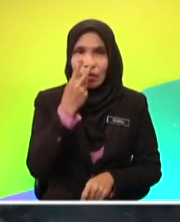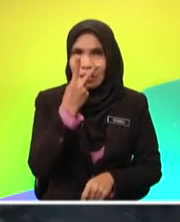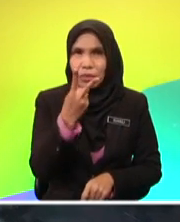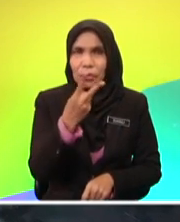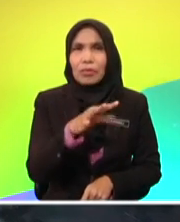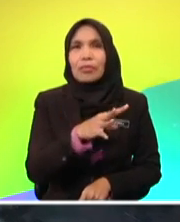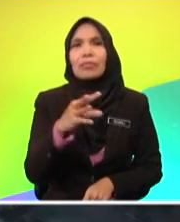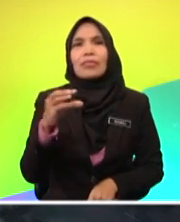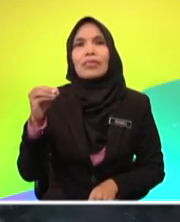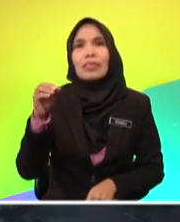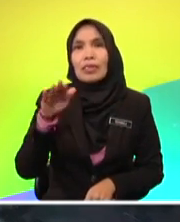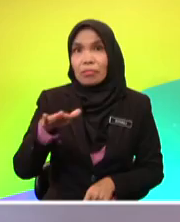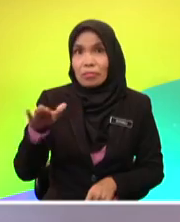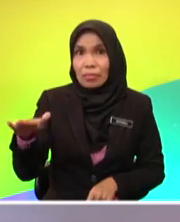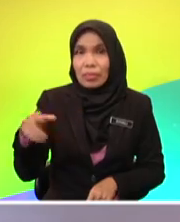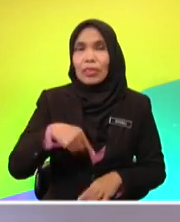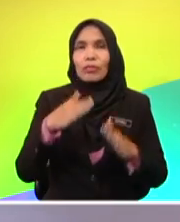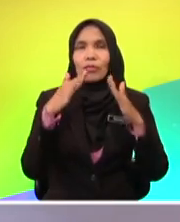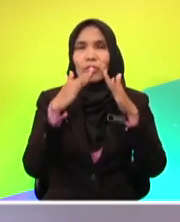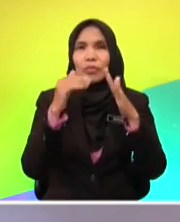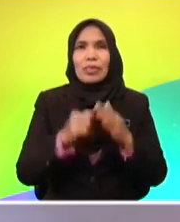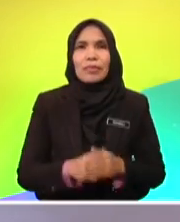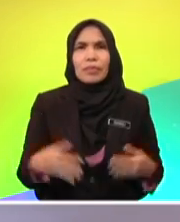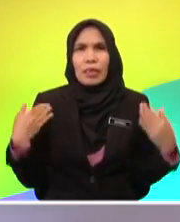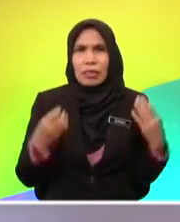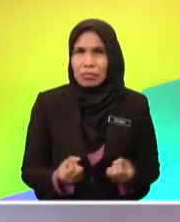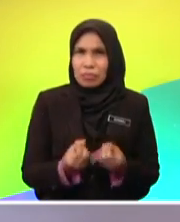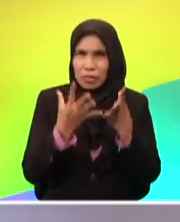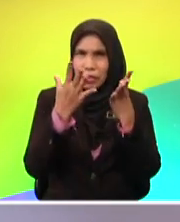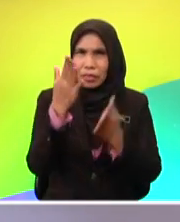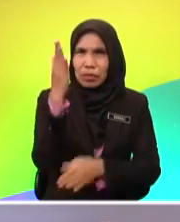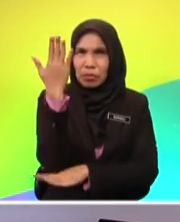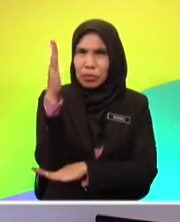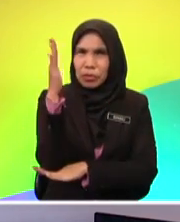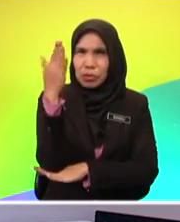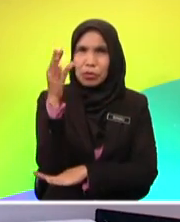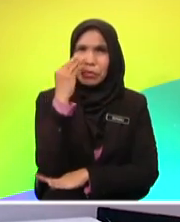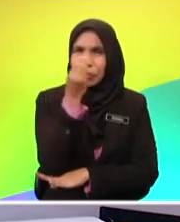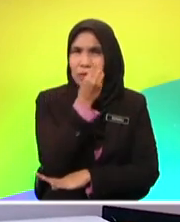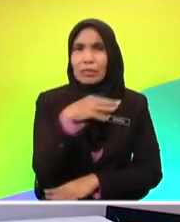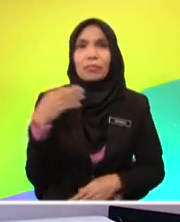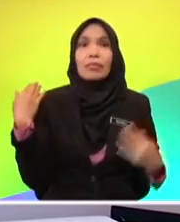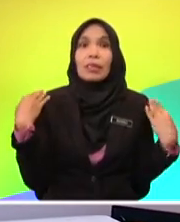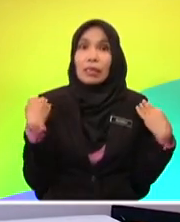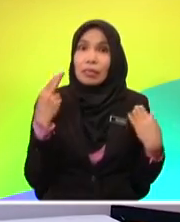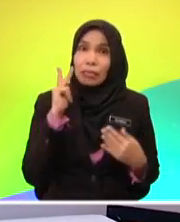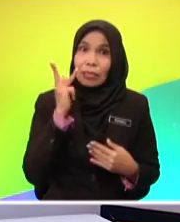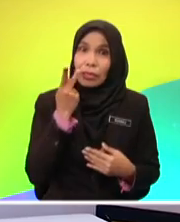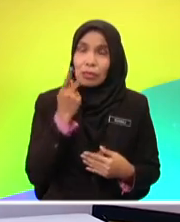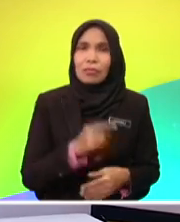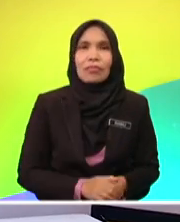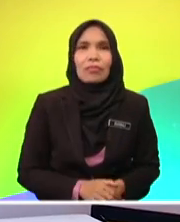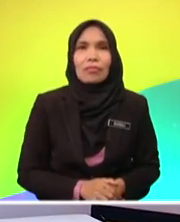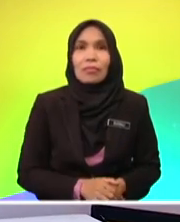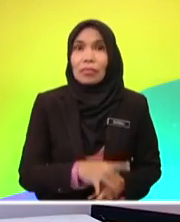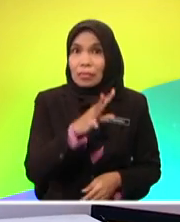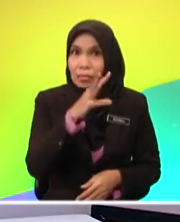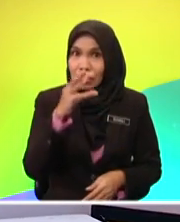boleh lihat dekat studio ni, kita banyak bawa pokok-pokok bunga, ada sayur-sayuran dan juga ada beberapa